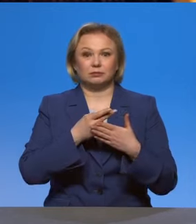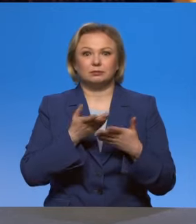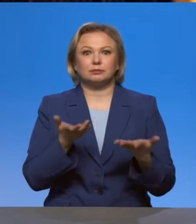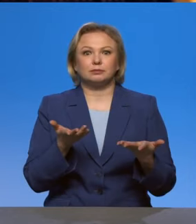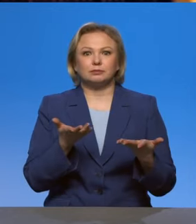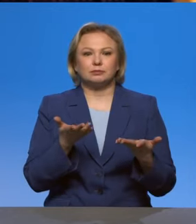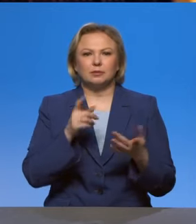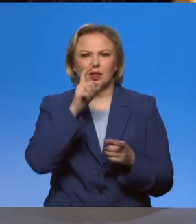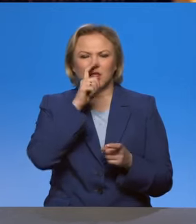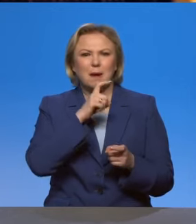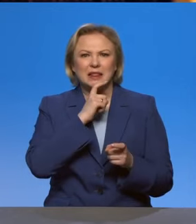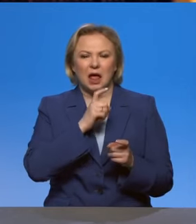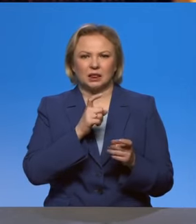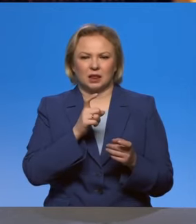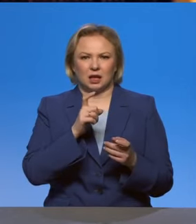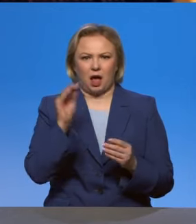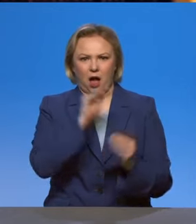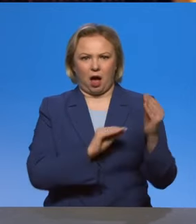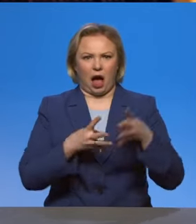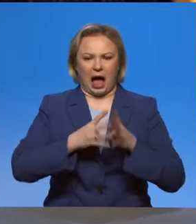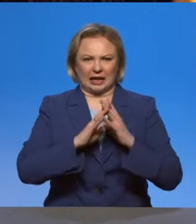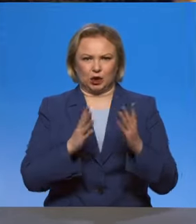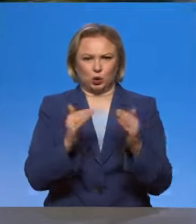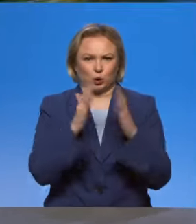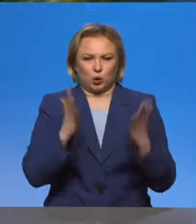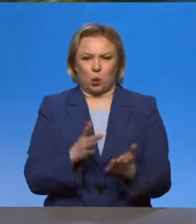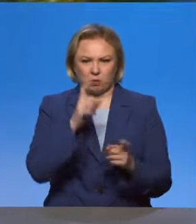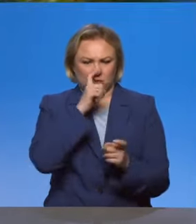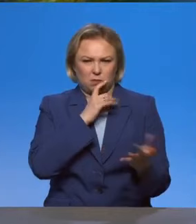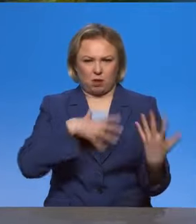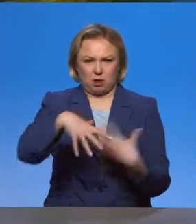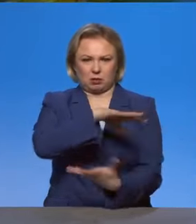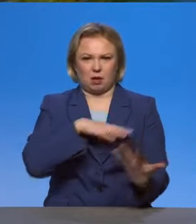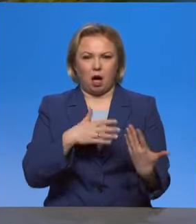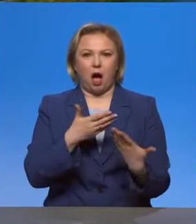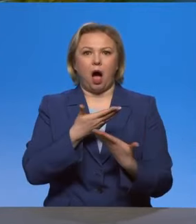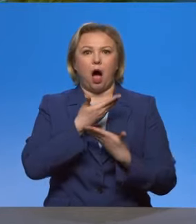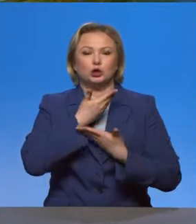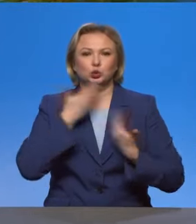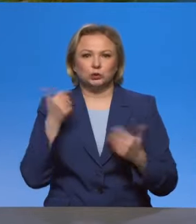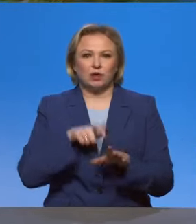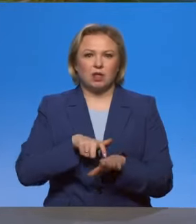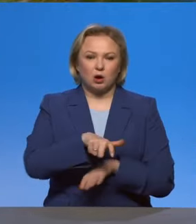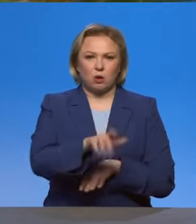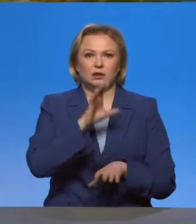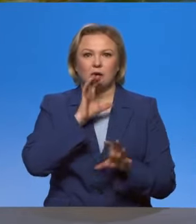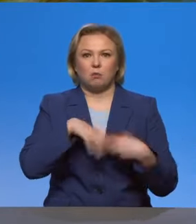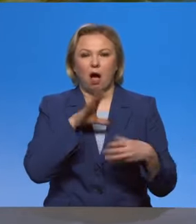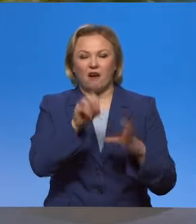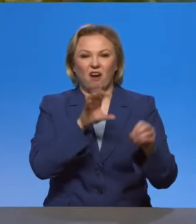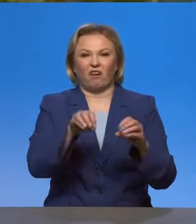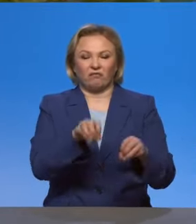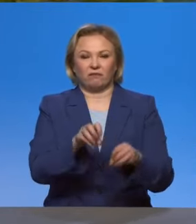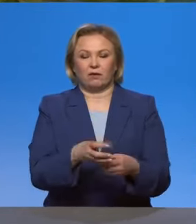непонятной архитектуры дом, где-то, в общем, нет отсутствия дороги, вот собаки лают. В общем, на самом